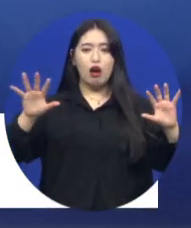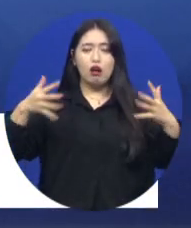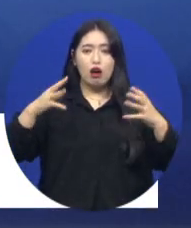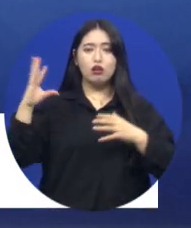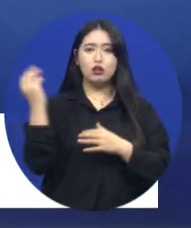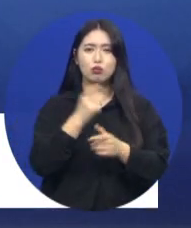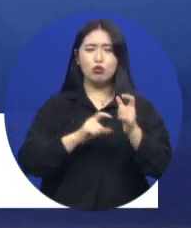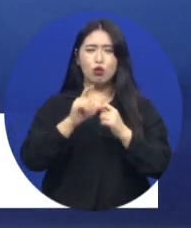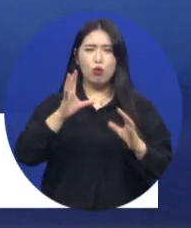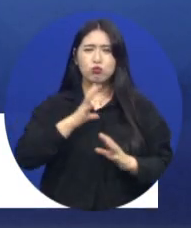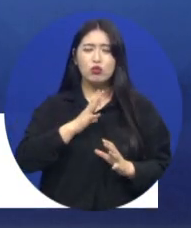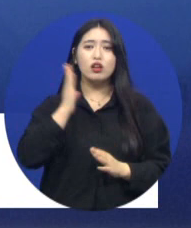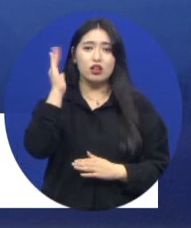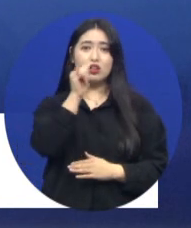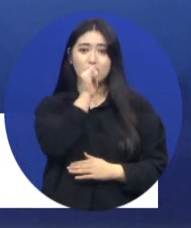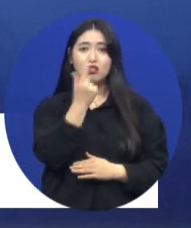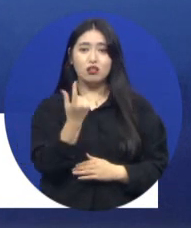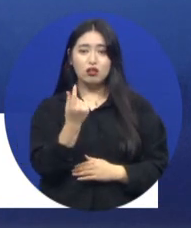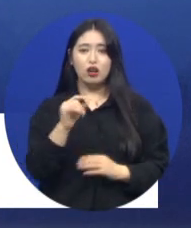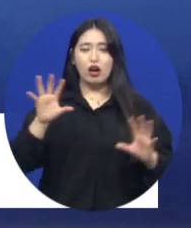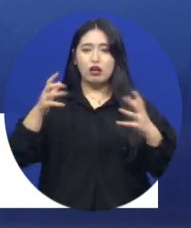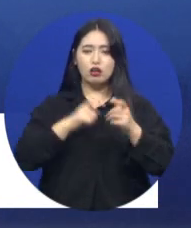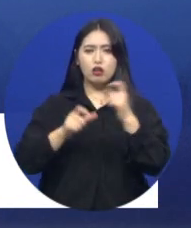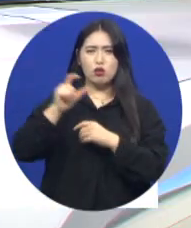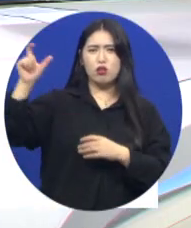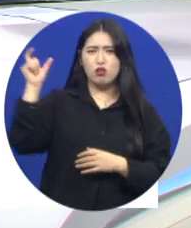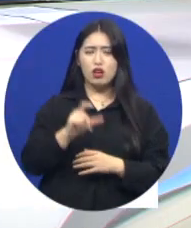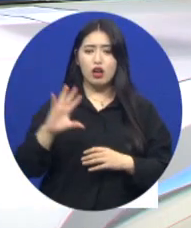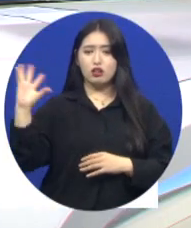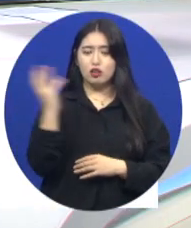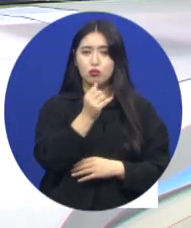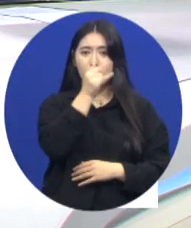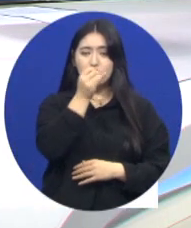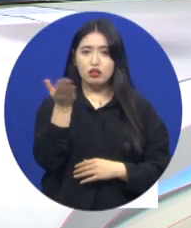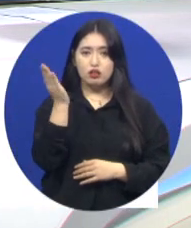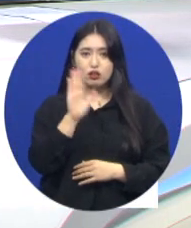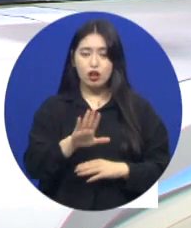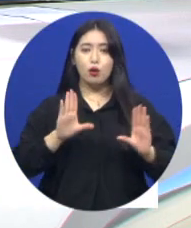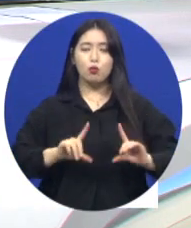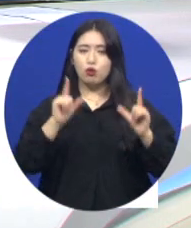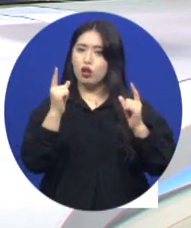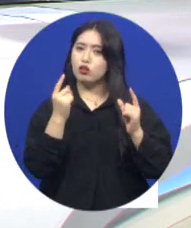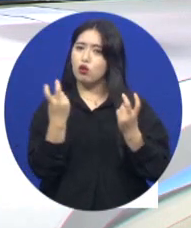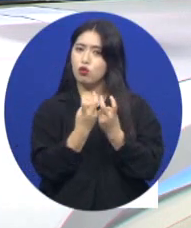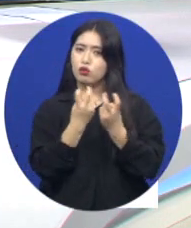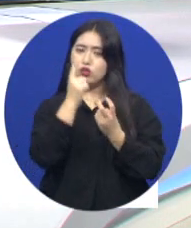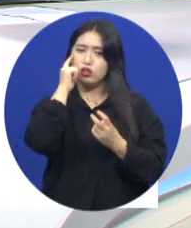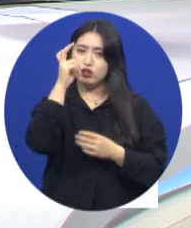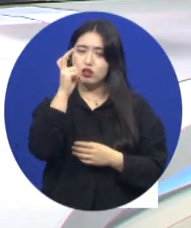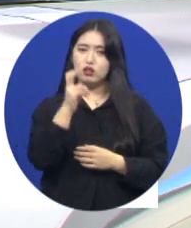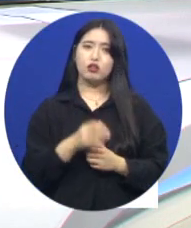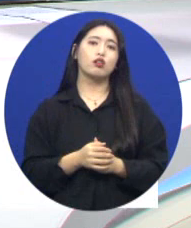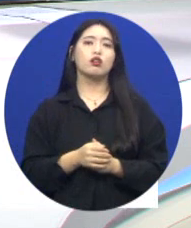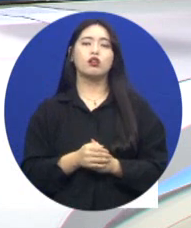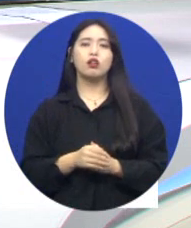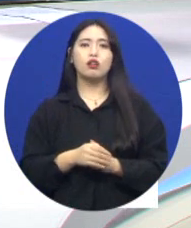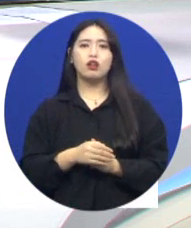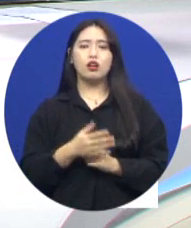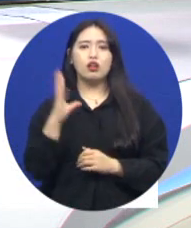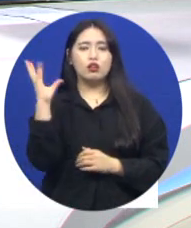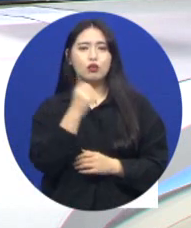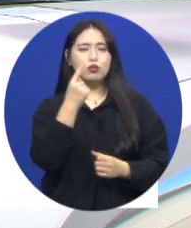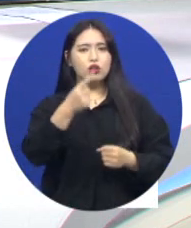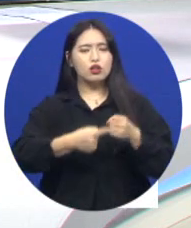태풍이 더 무섭다 이런 얘기도 하지 않습니까 가을에도 강력한 태풍이 오는 경우가 적지 않은데 올해는 좀 어떨 것으로 전망이 되나요 5 태풍이